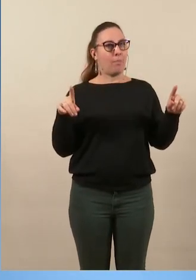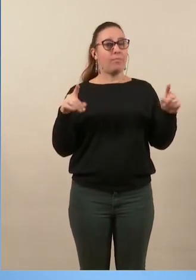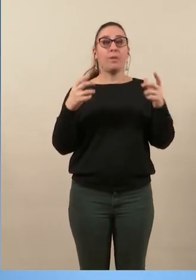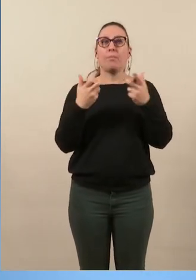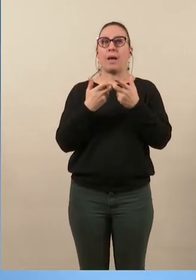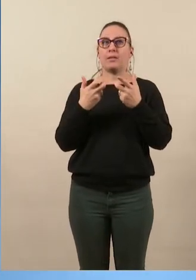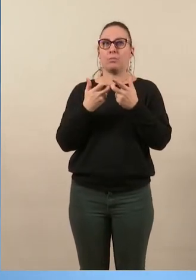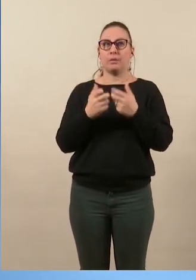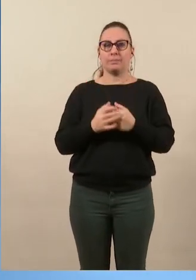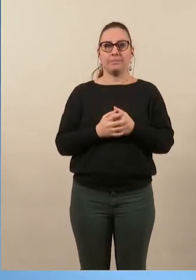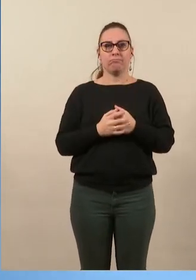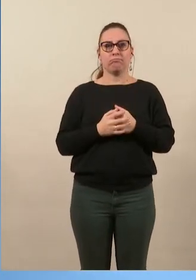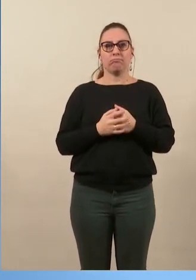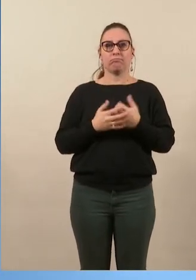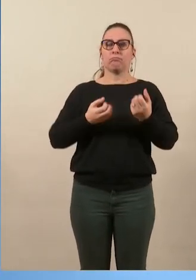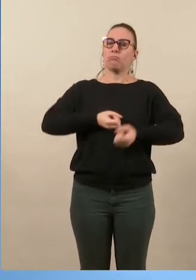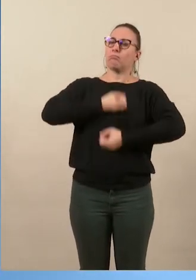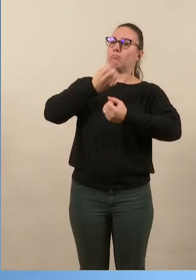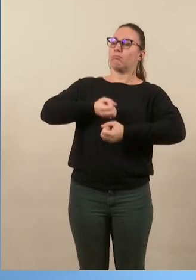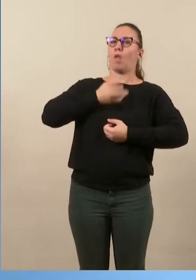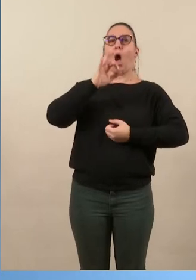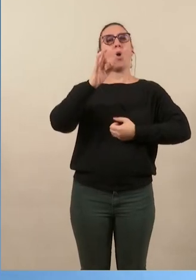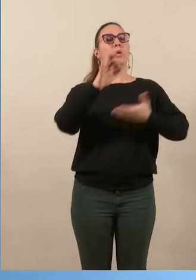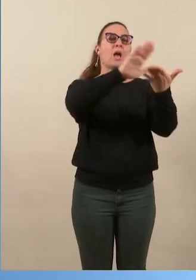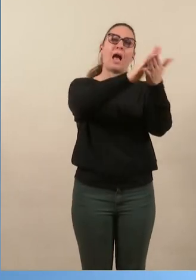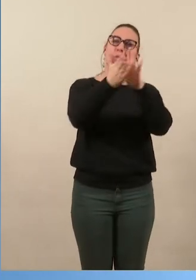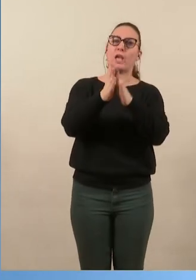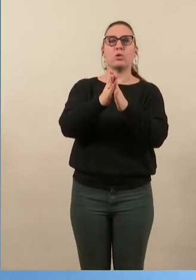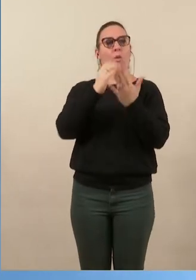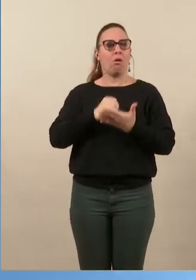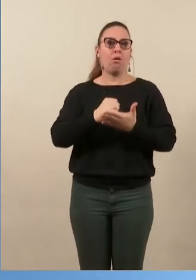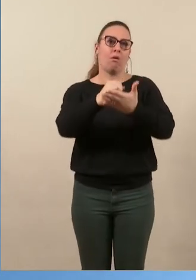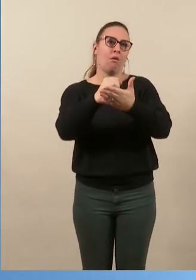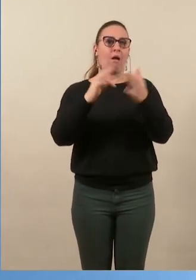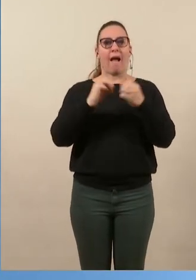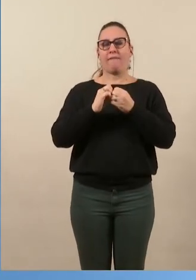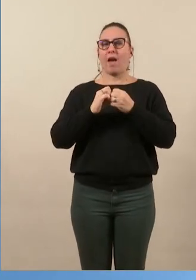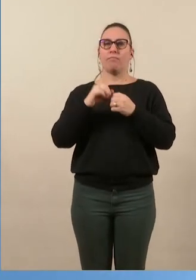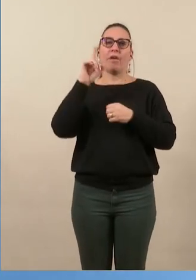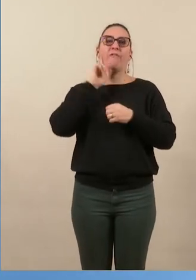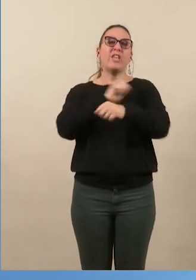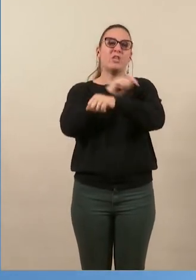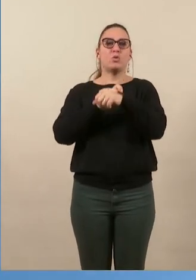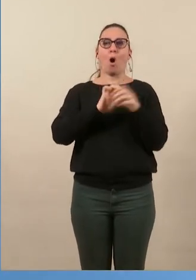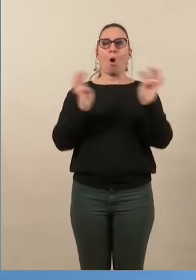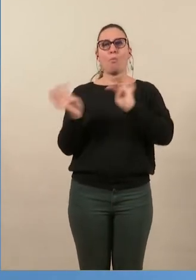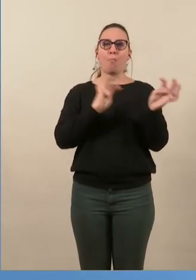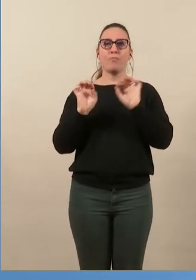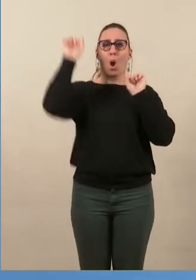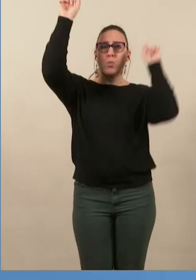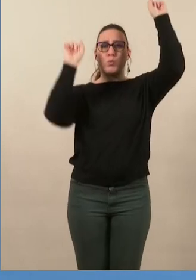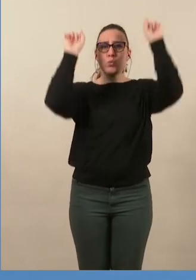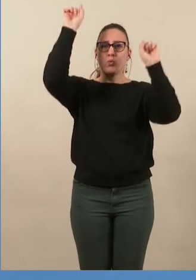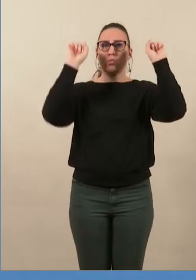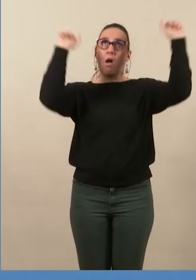typiquement vous dites que vous soutenez des associations de pom pom girl ou que vous avez